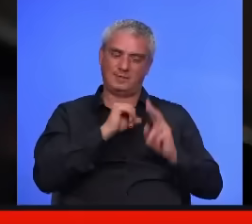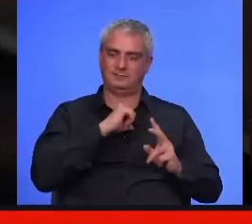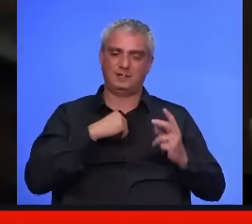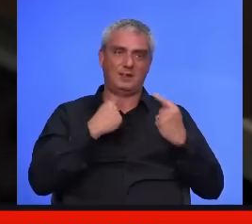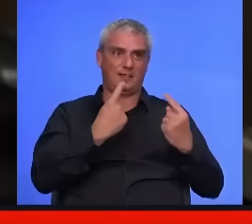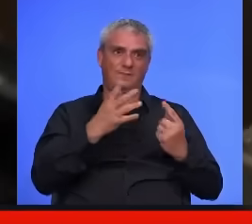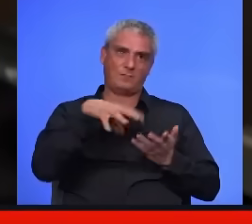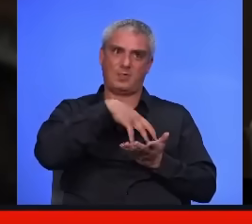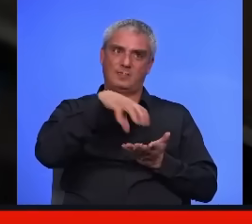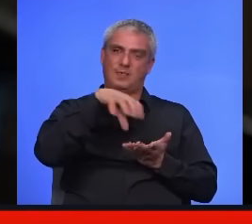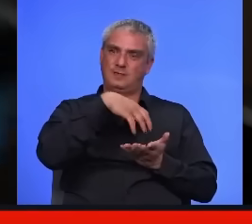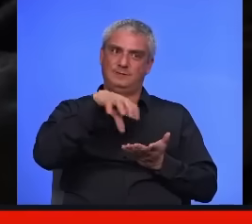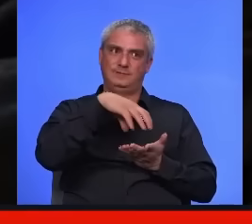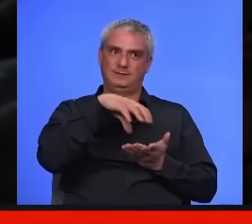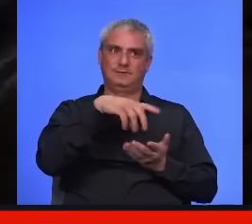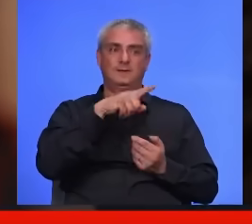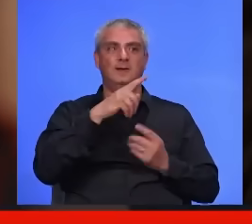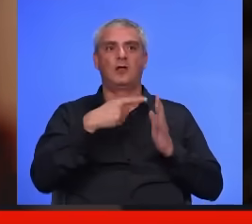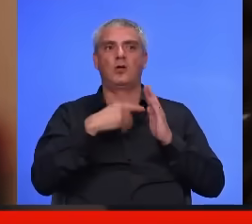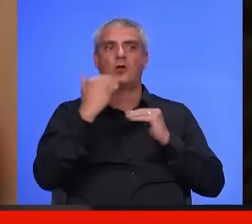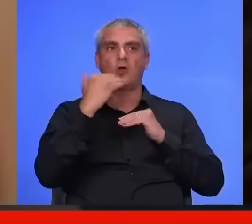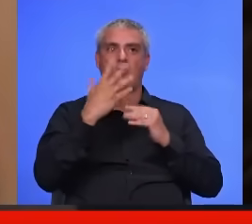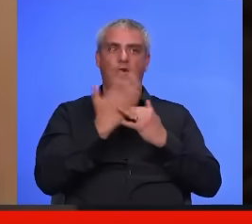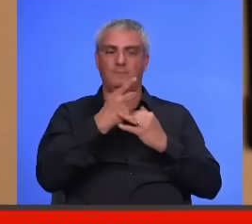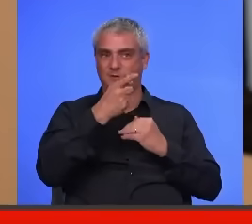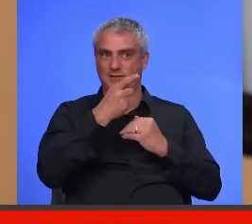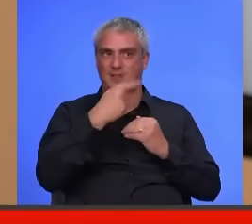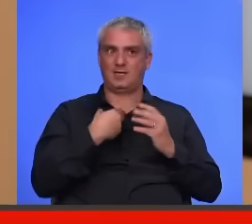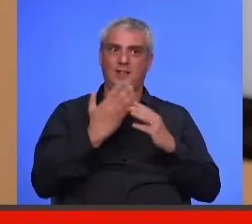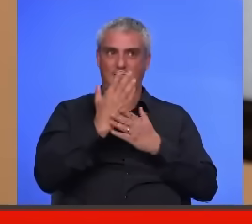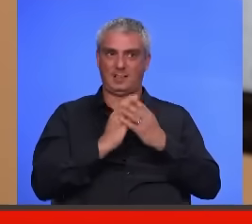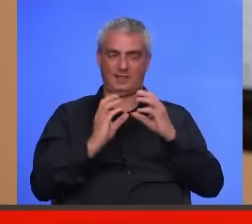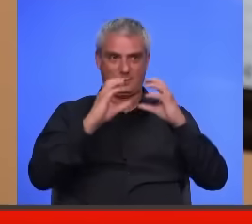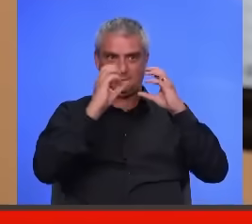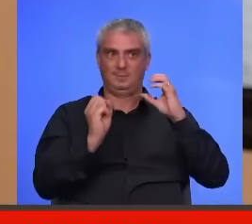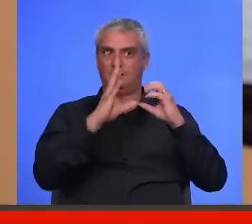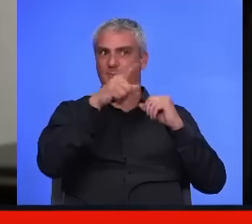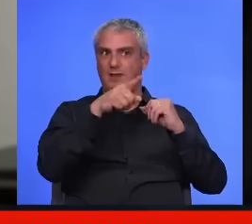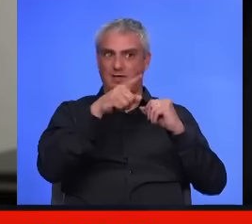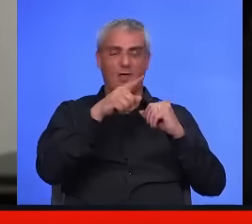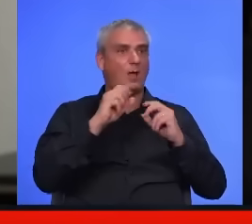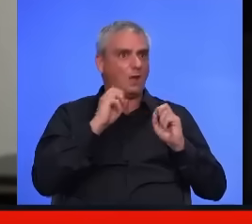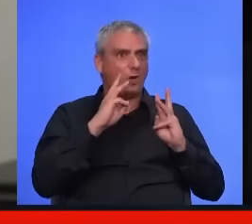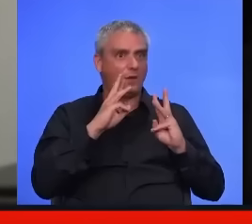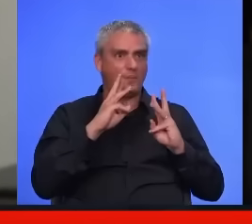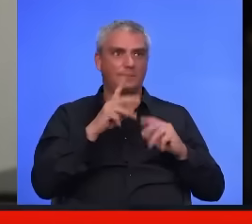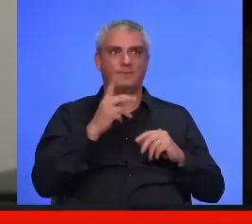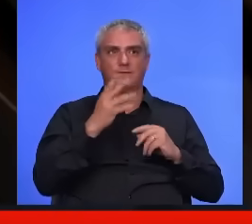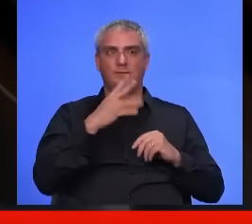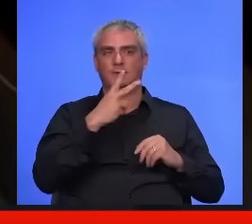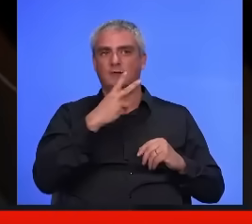נדפיס בוא נדפיס זה הקובץ של המודל זה בעצם חלק אני מעלה אותו לפה אה וואו מעלים